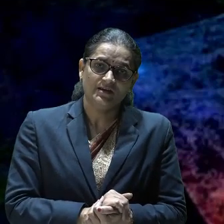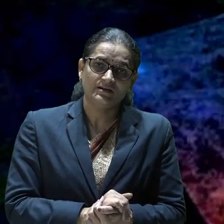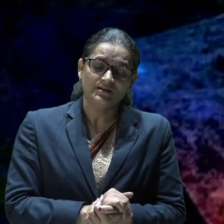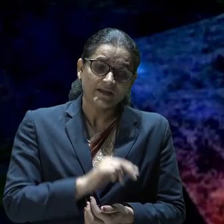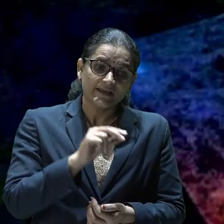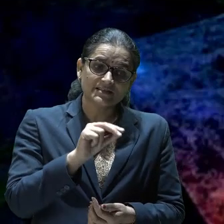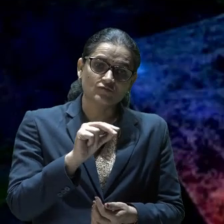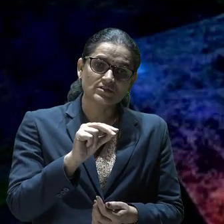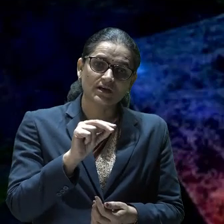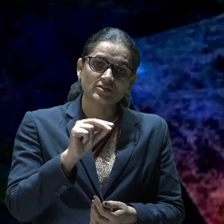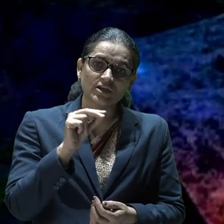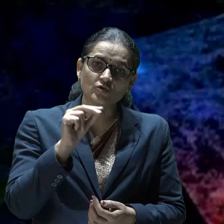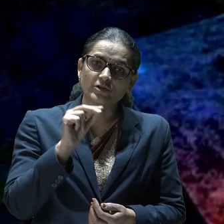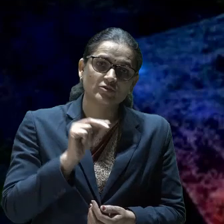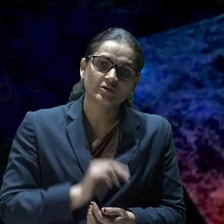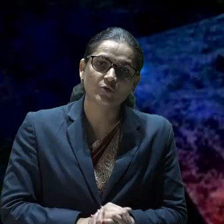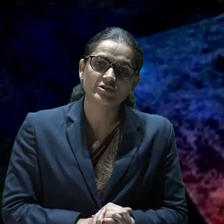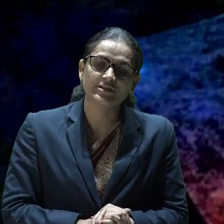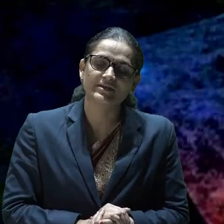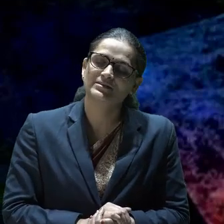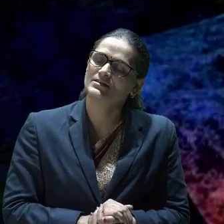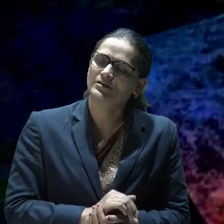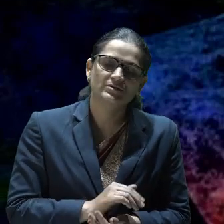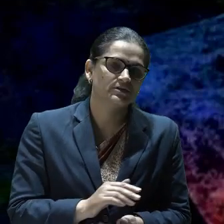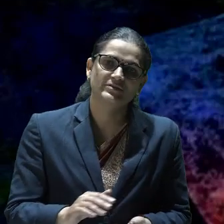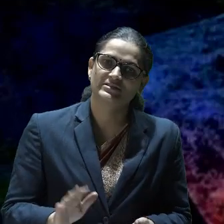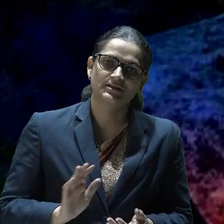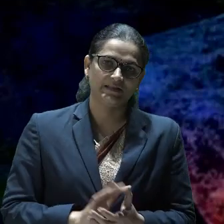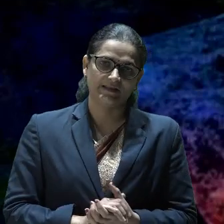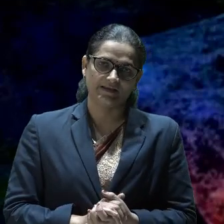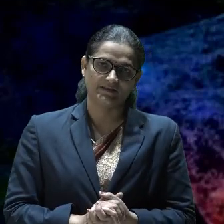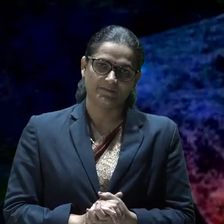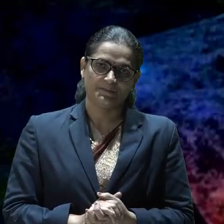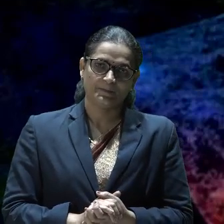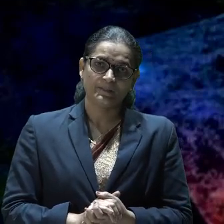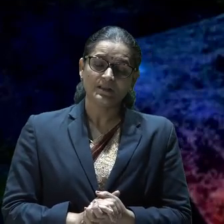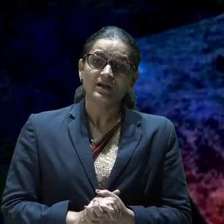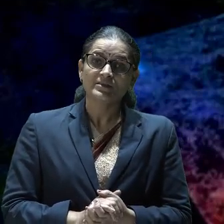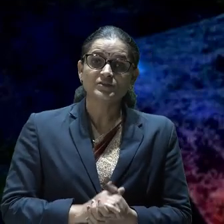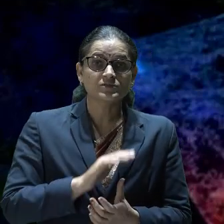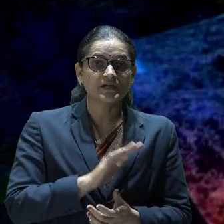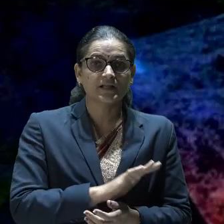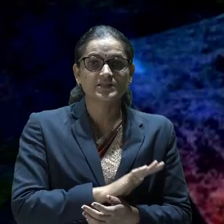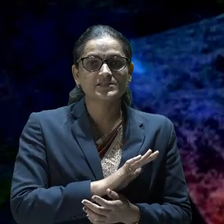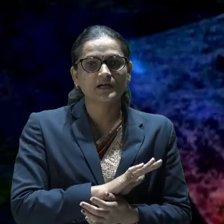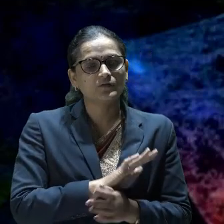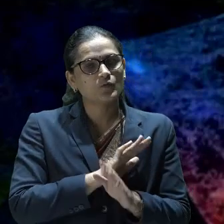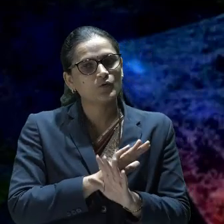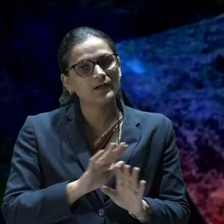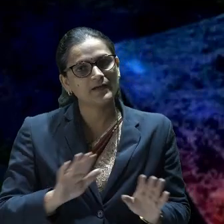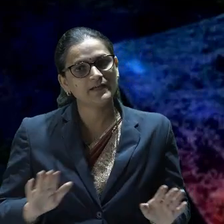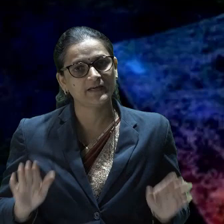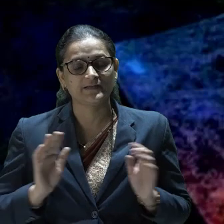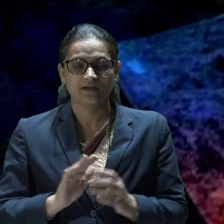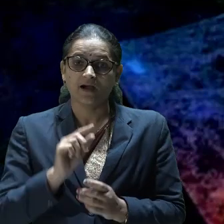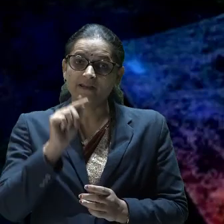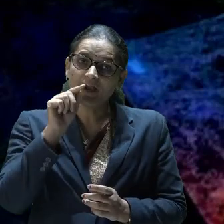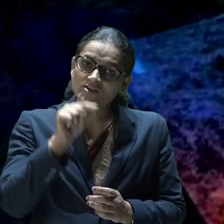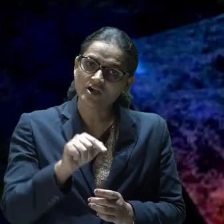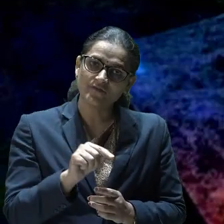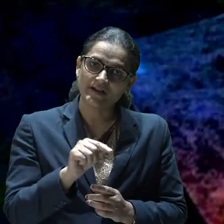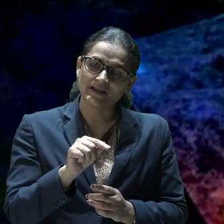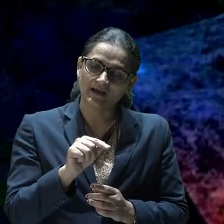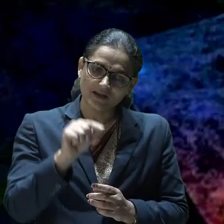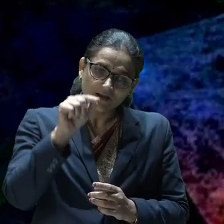आहे, हे संस्कार ज्या छोट्या छोट्या गोष्टी आहेत ते सर्वजण विसरलेले आहेत। संस्काराची जाण कोणालाही नाही,